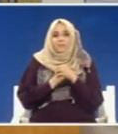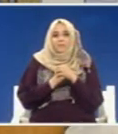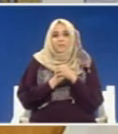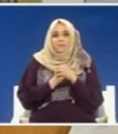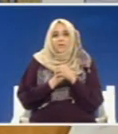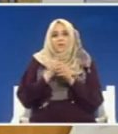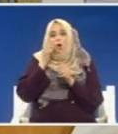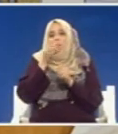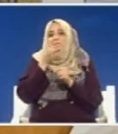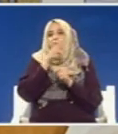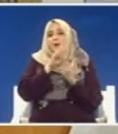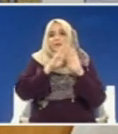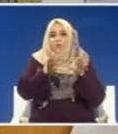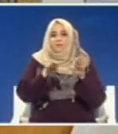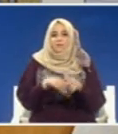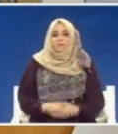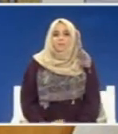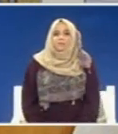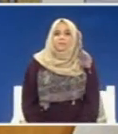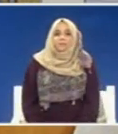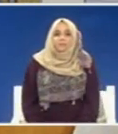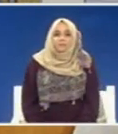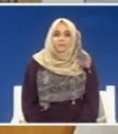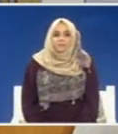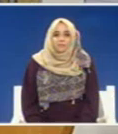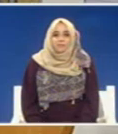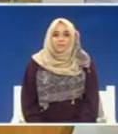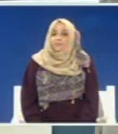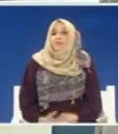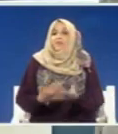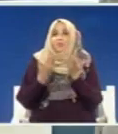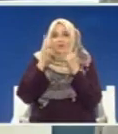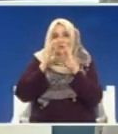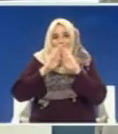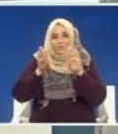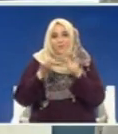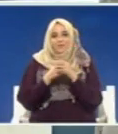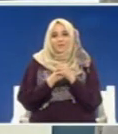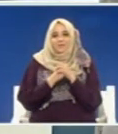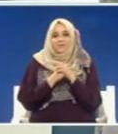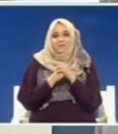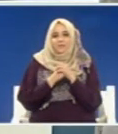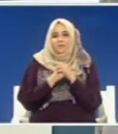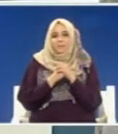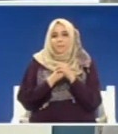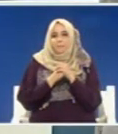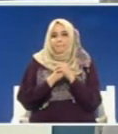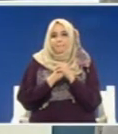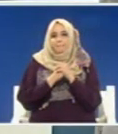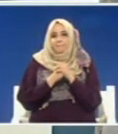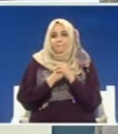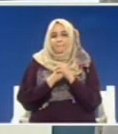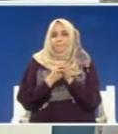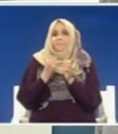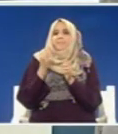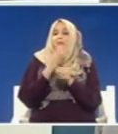الطلاق من الزوج، من الخطيب هذا. الله يبارك، ربي إن شاء الله يفتح عليها شيخنا إن شاء الله وعلى الجميع. أختنا لمية كانت في